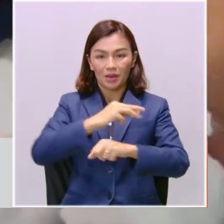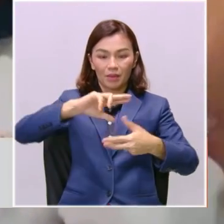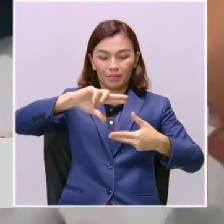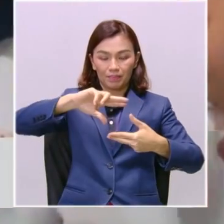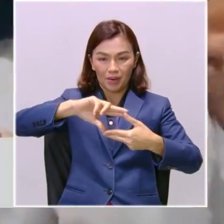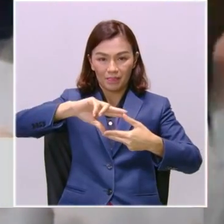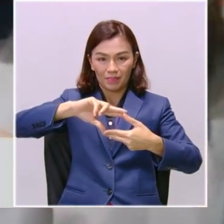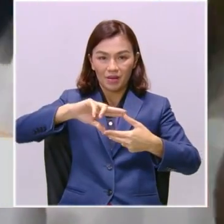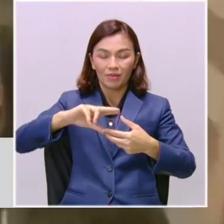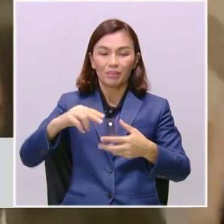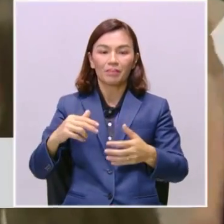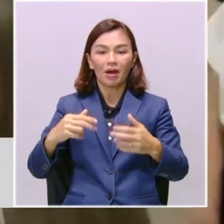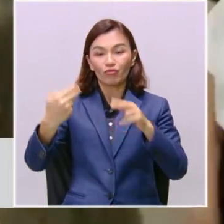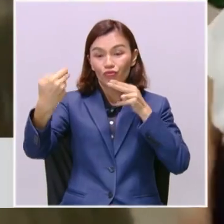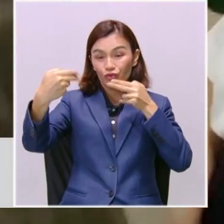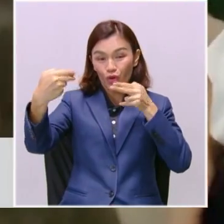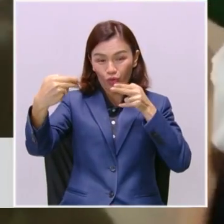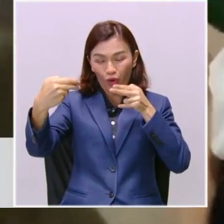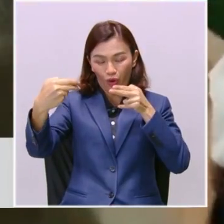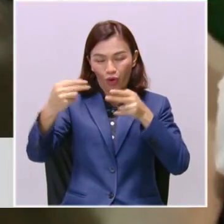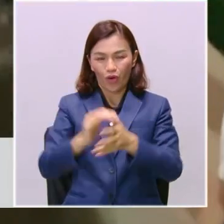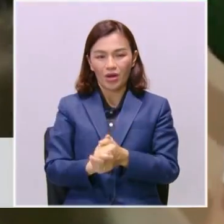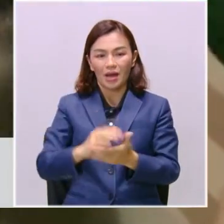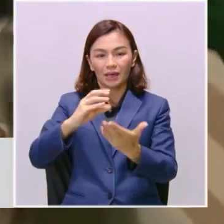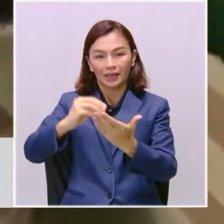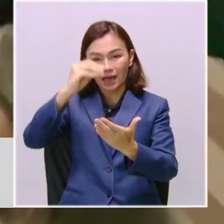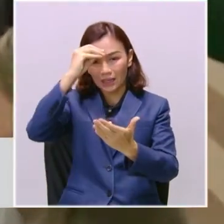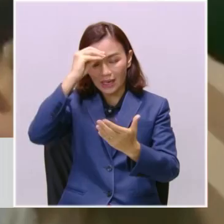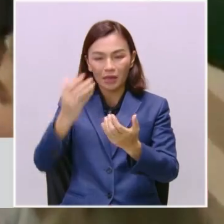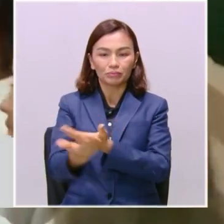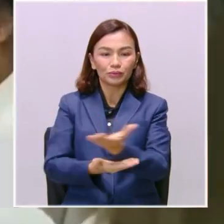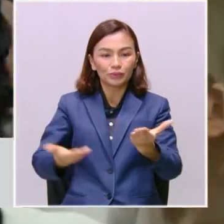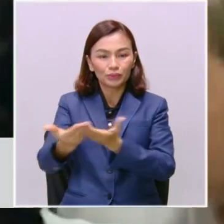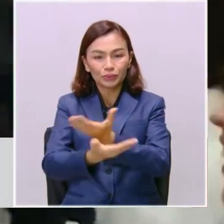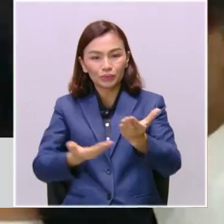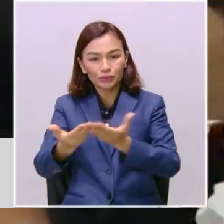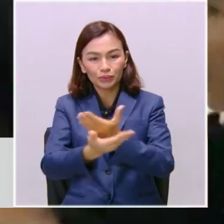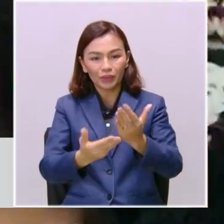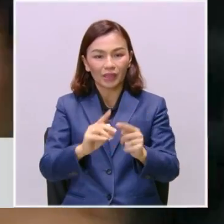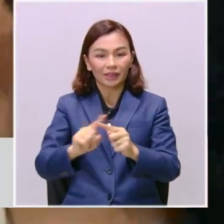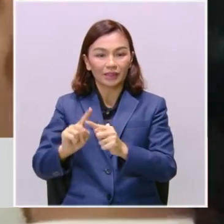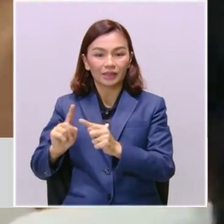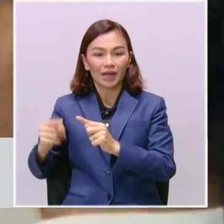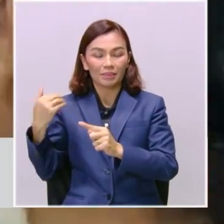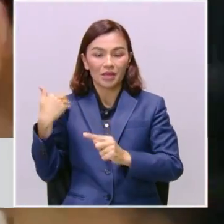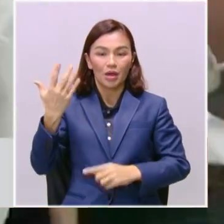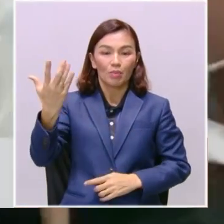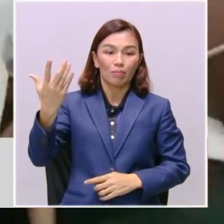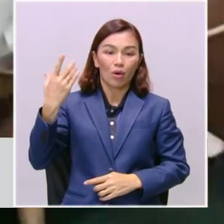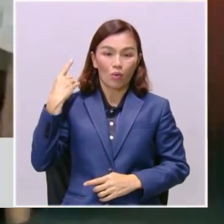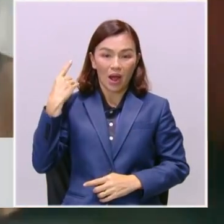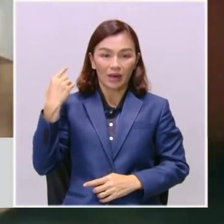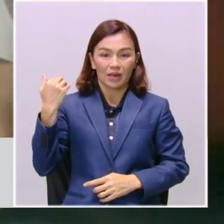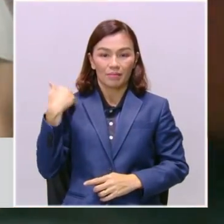ทธ์วิดีโอคอลพูดคุยแลกเปลี่ยนความคิดเห็นกับกลุ่มนักศึกษาเพื่อสร้างคะแนนนิยมกับกลุ่มคนรุ่นใหม่ค่ะเมื่อวานนี้เนี่ย